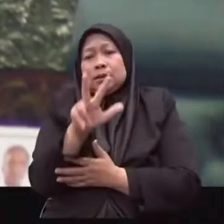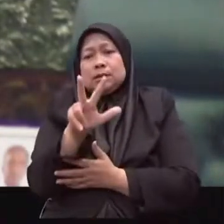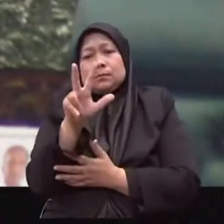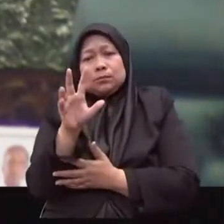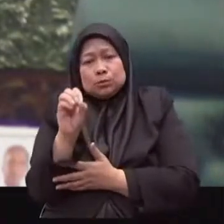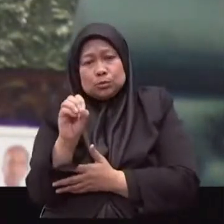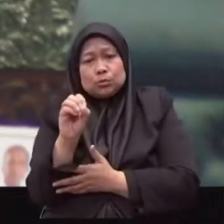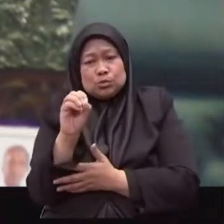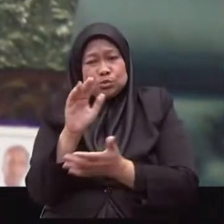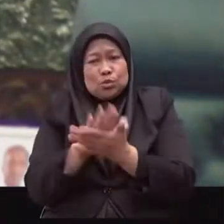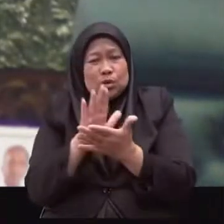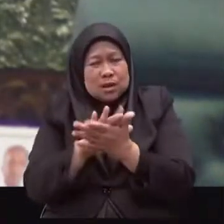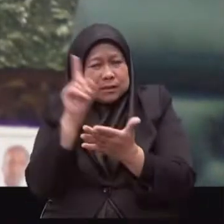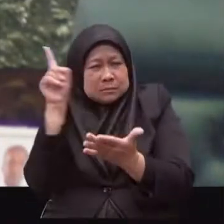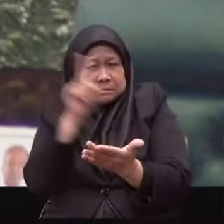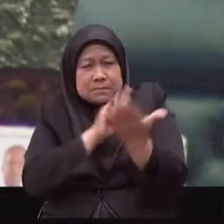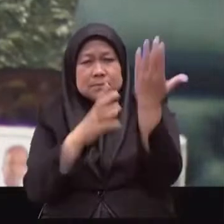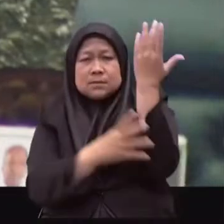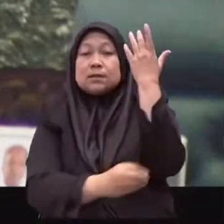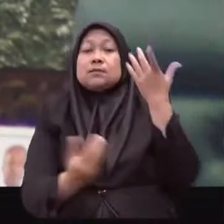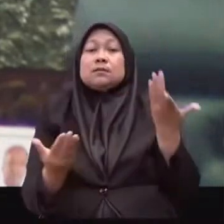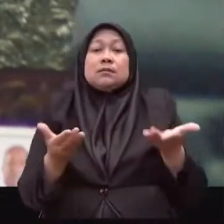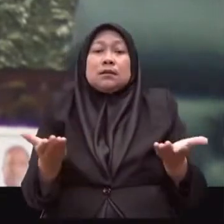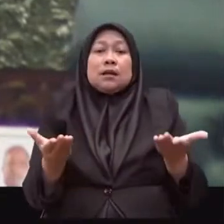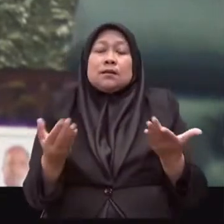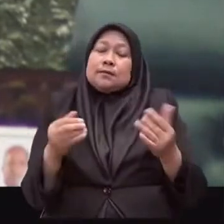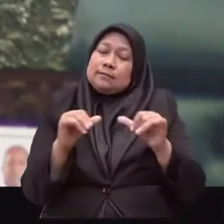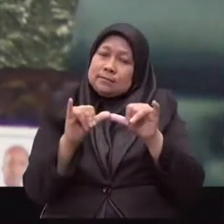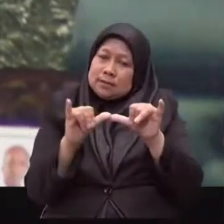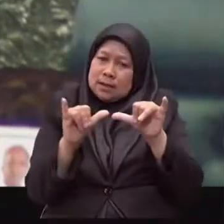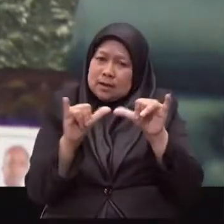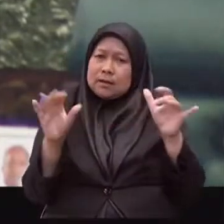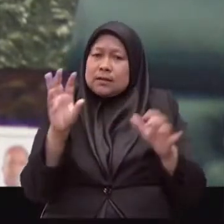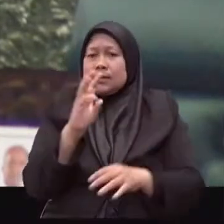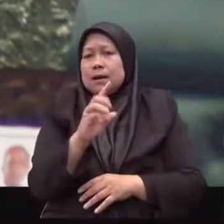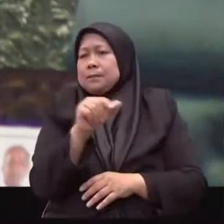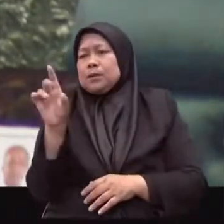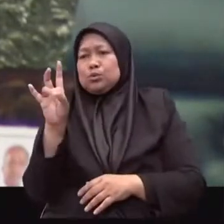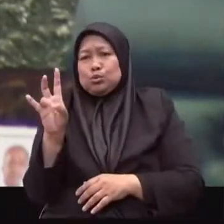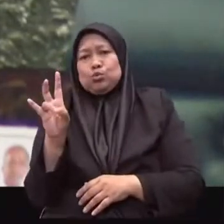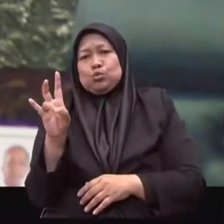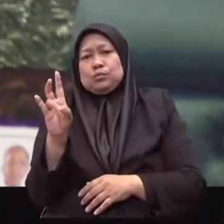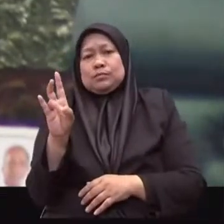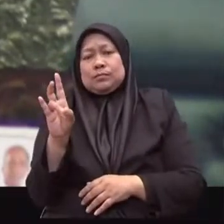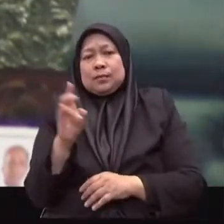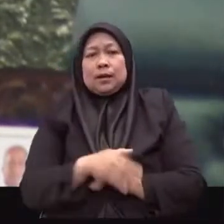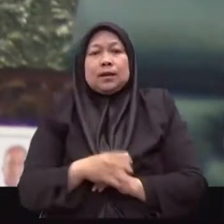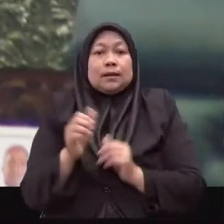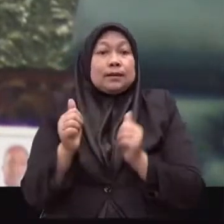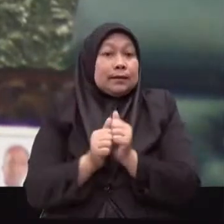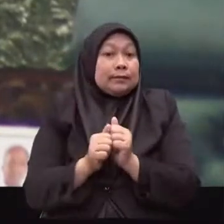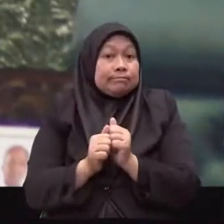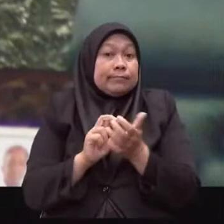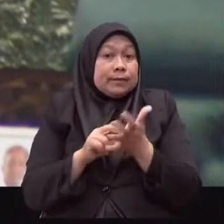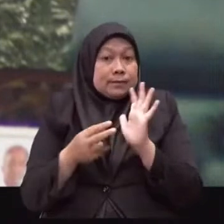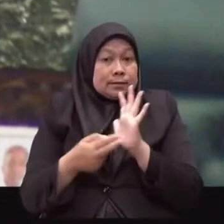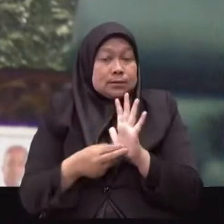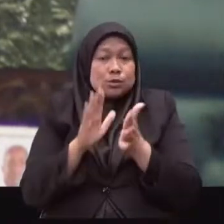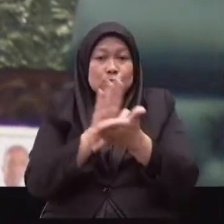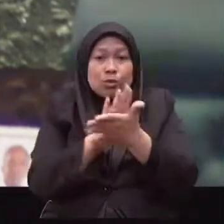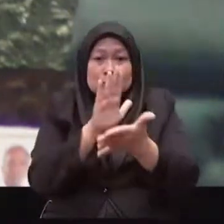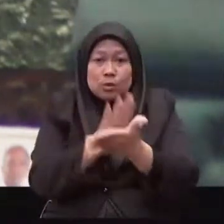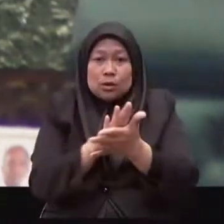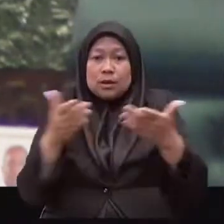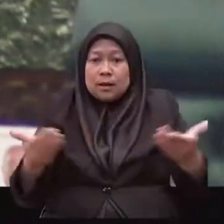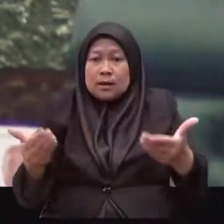dan juga isu berhubung dengan kesediaan dan kecukupan Talent yang